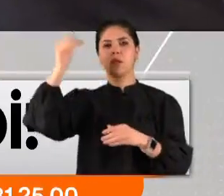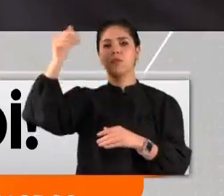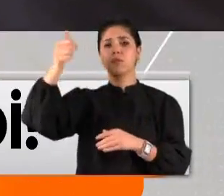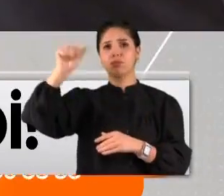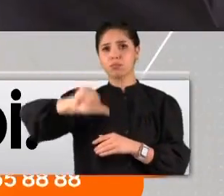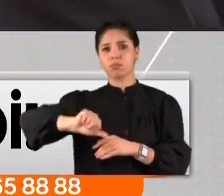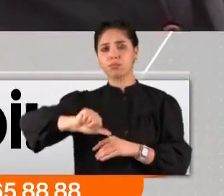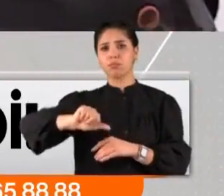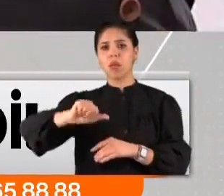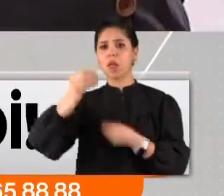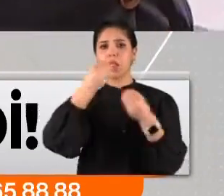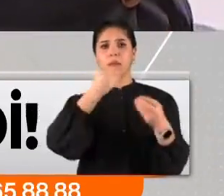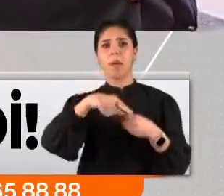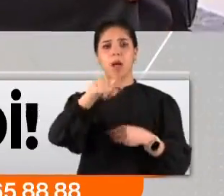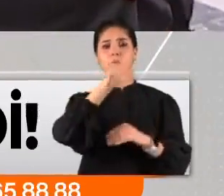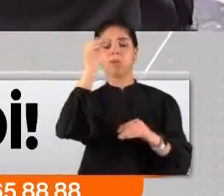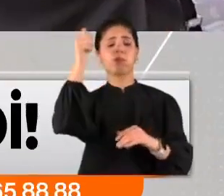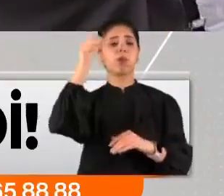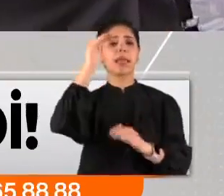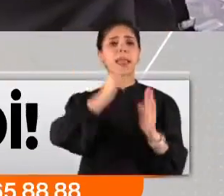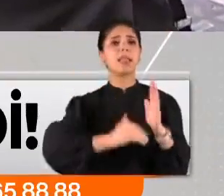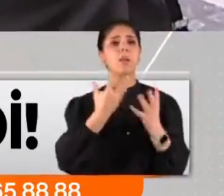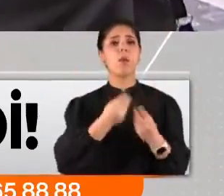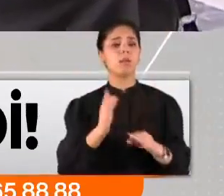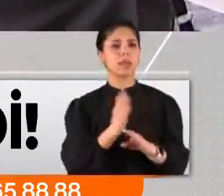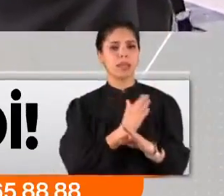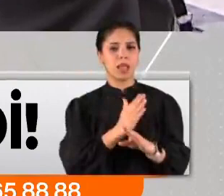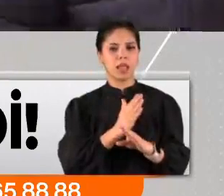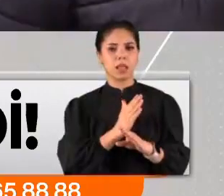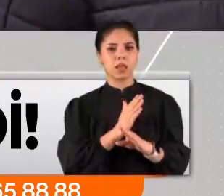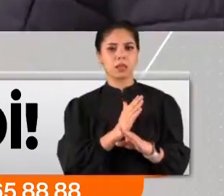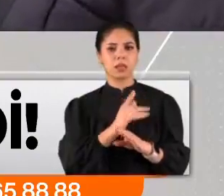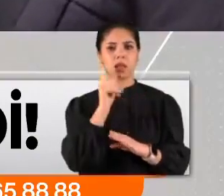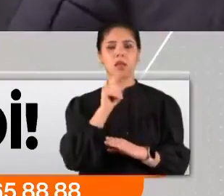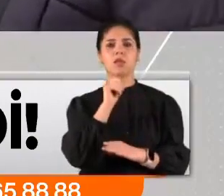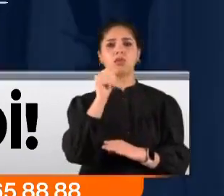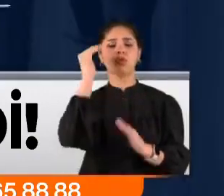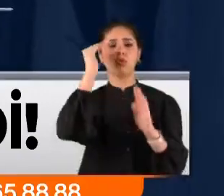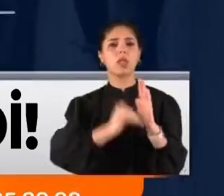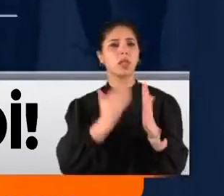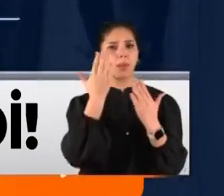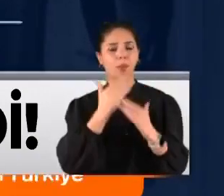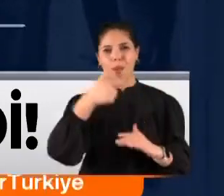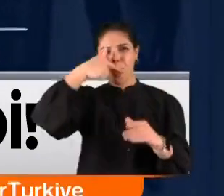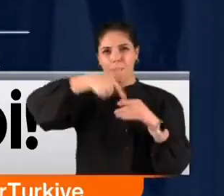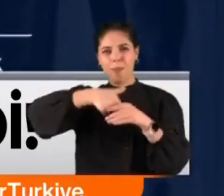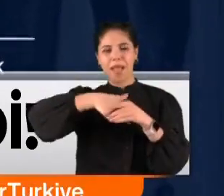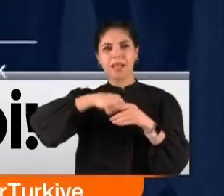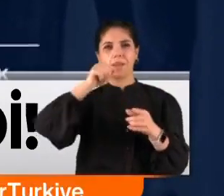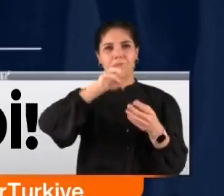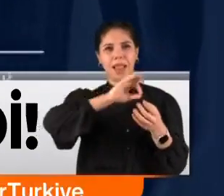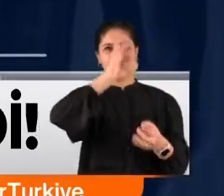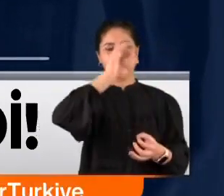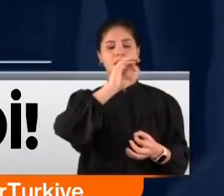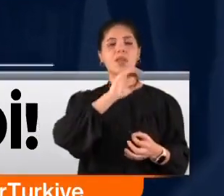düştü. Niye gıda düşmedi? Yani bugün indirim yapıyorsa her gün tavan. Hiçbir zaman düşmüyor. Benzinin litresi Haziran